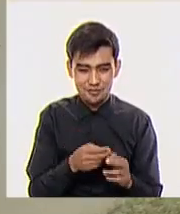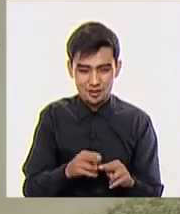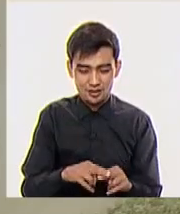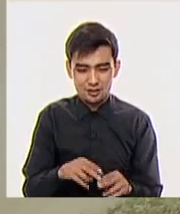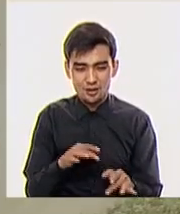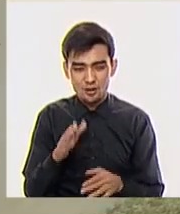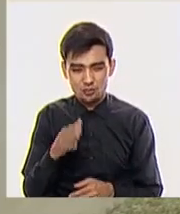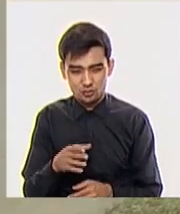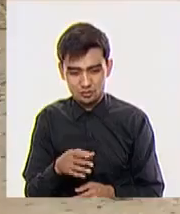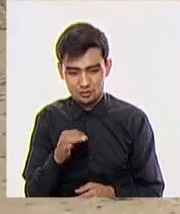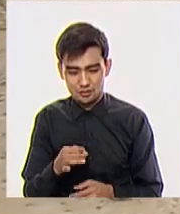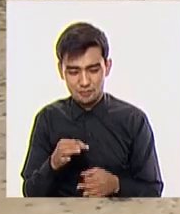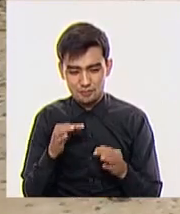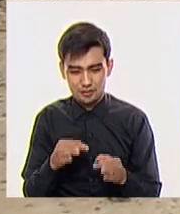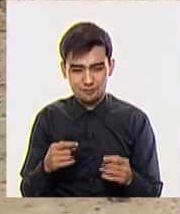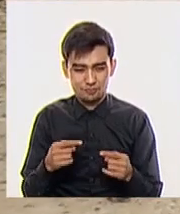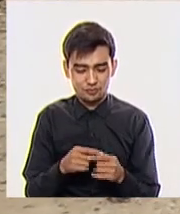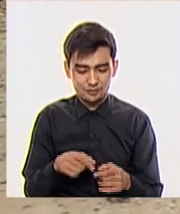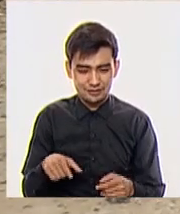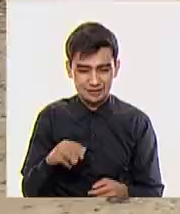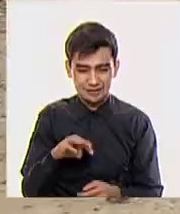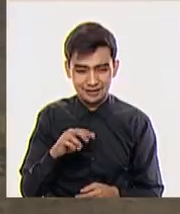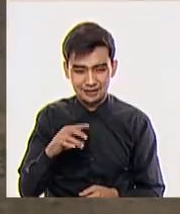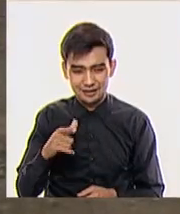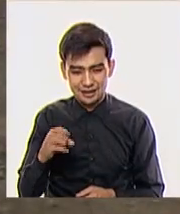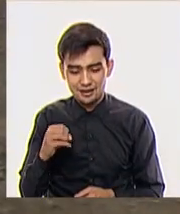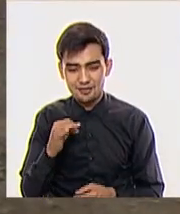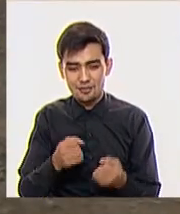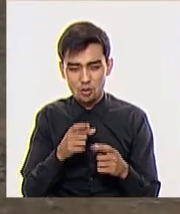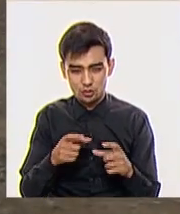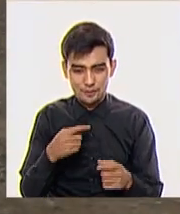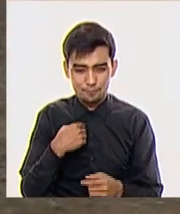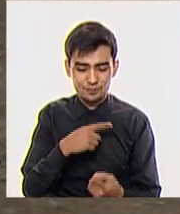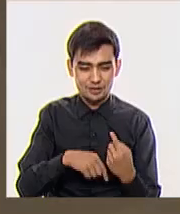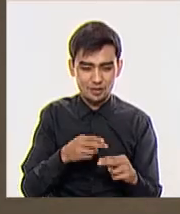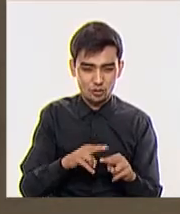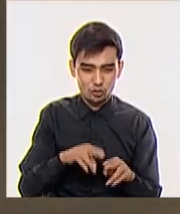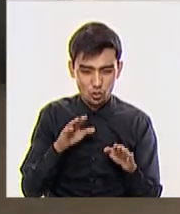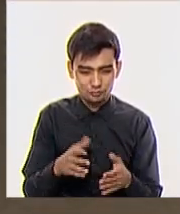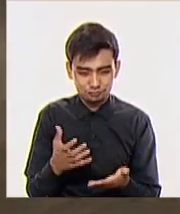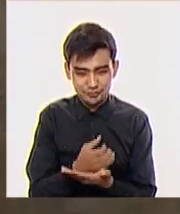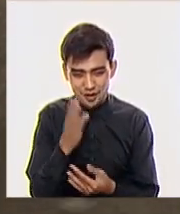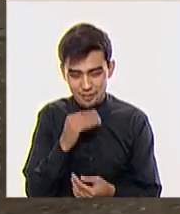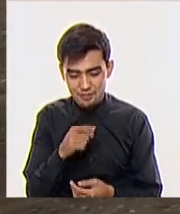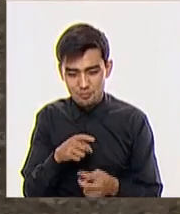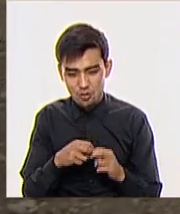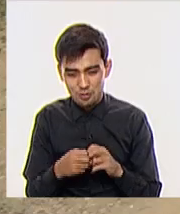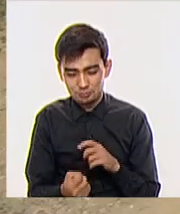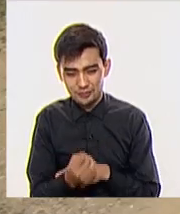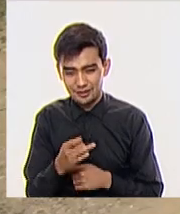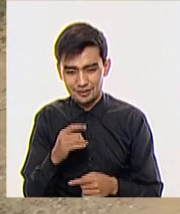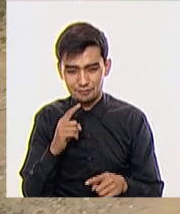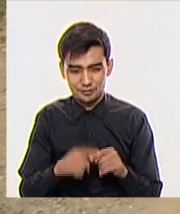иметь дело с не слишком устойчивым тенге. Так что водителям остается лишь надеяться, что и наш подрядчик не только справится с навалившимися проблемами и